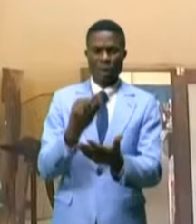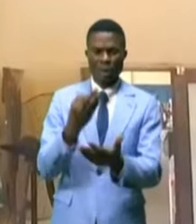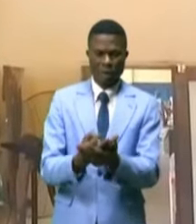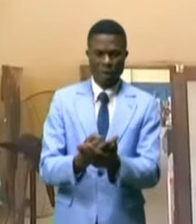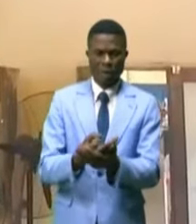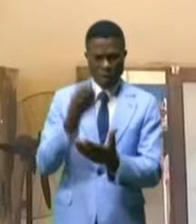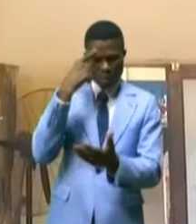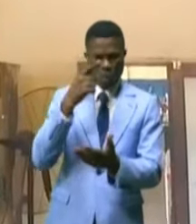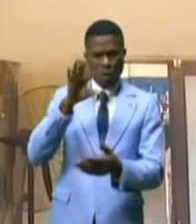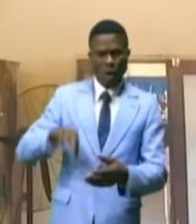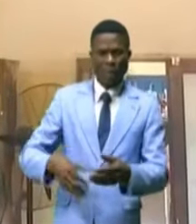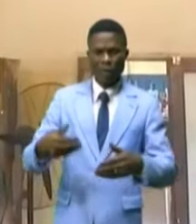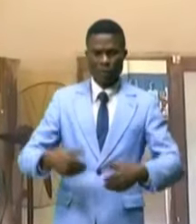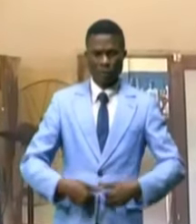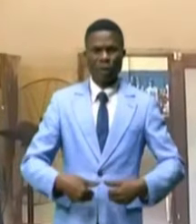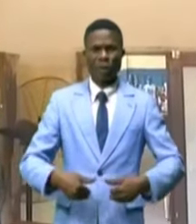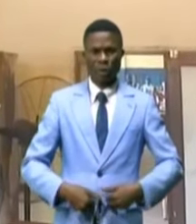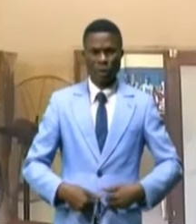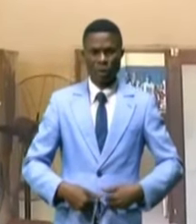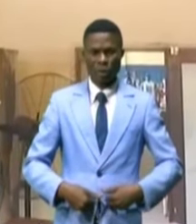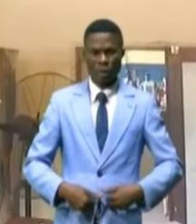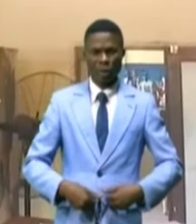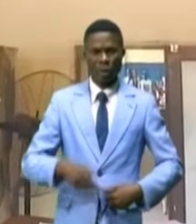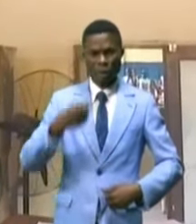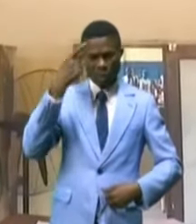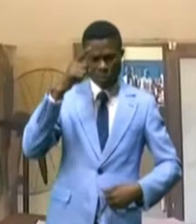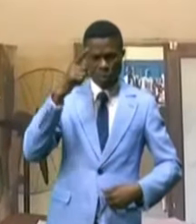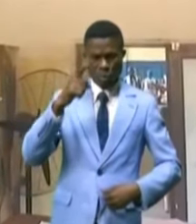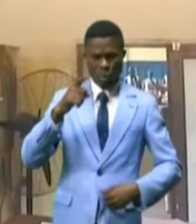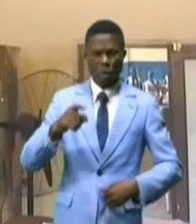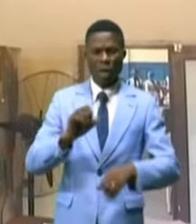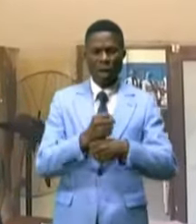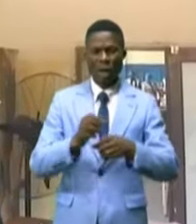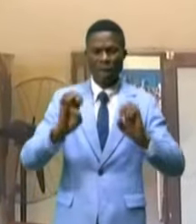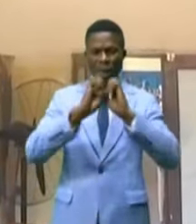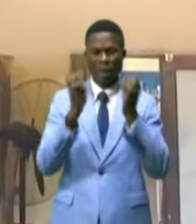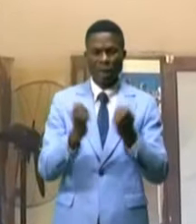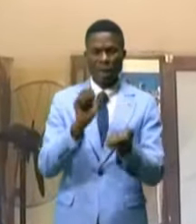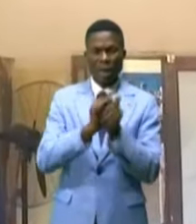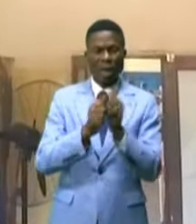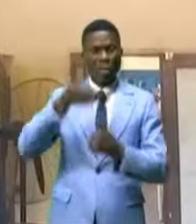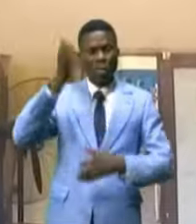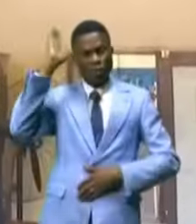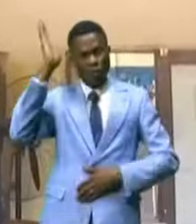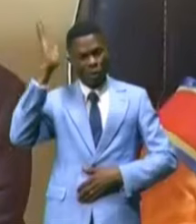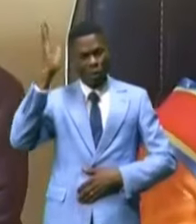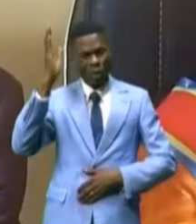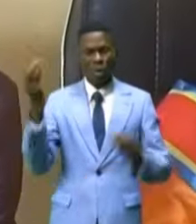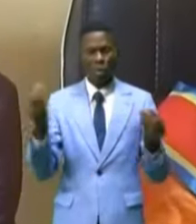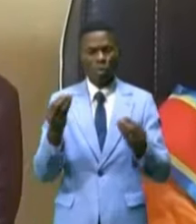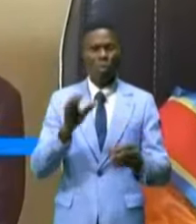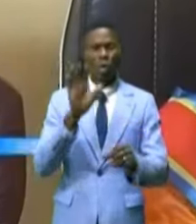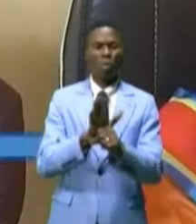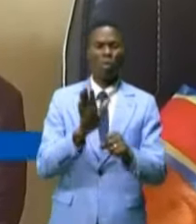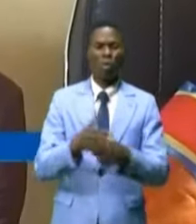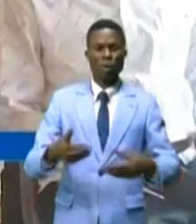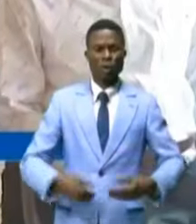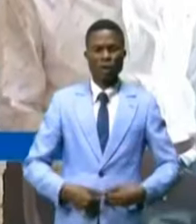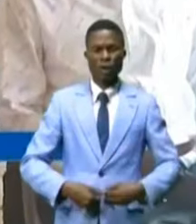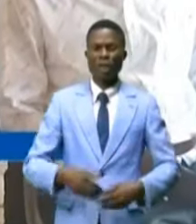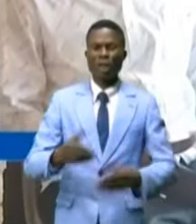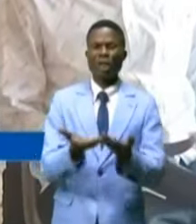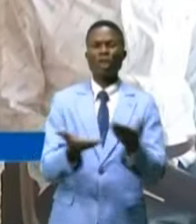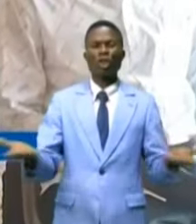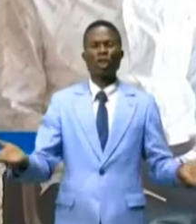jeunes à avoir un métier. Parce que le phénomène corona, c'est dû au chômage. Cette équipe des conseillers